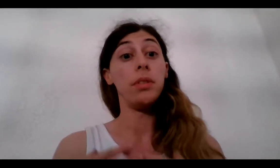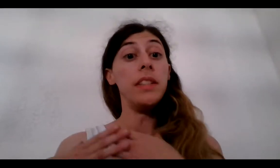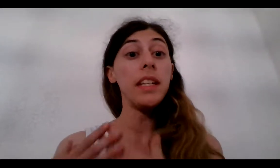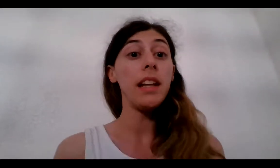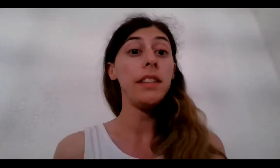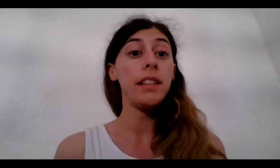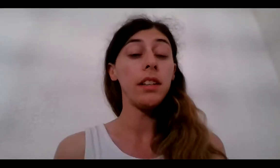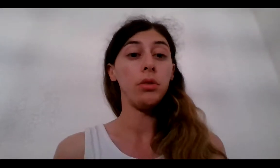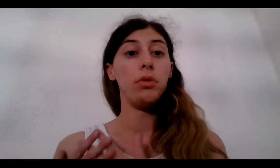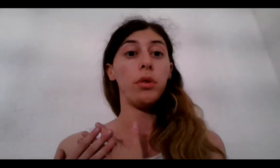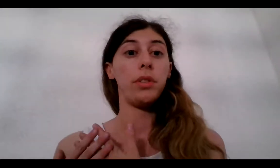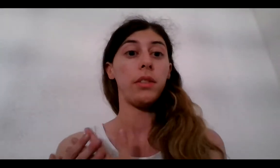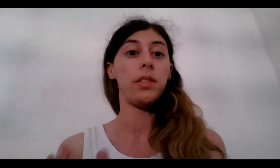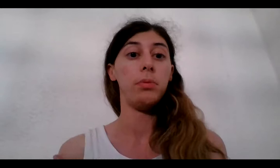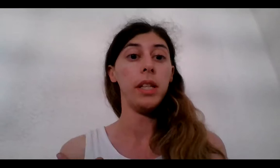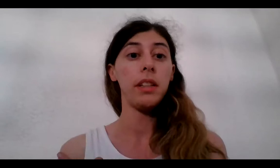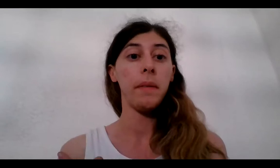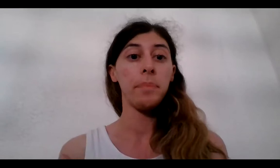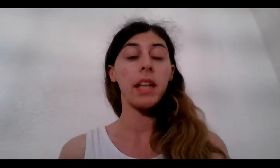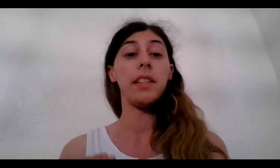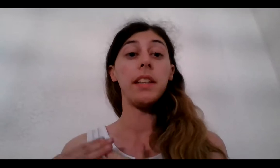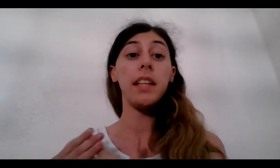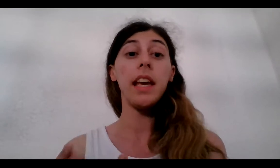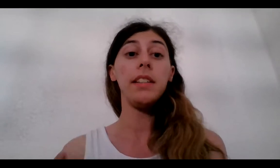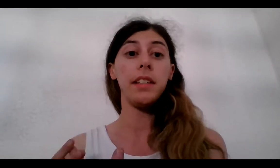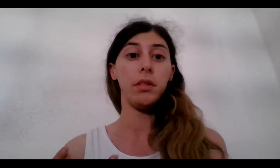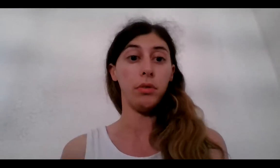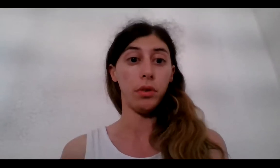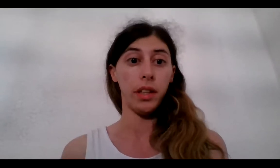principe d'égalité devant le service public, et cette